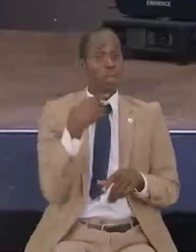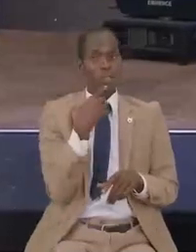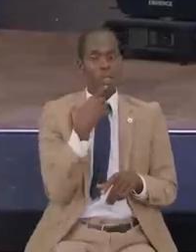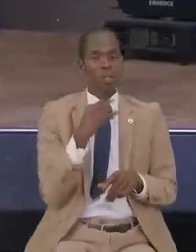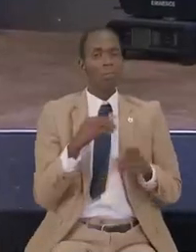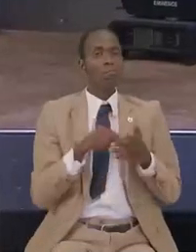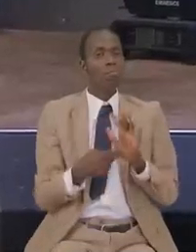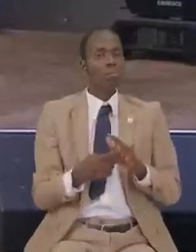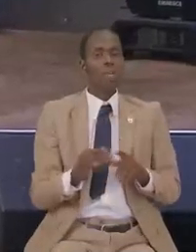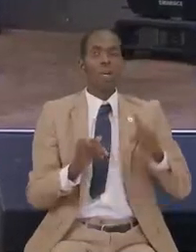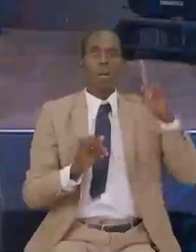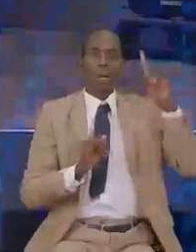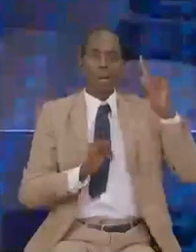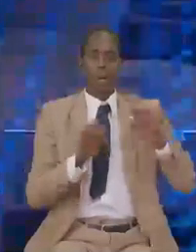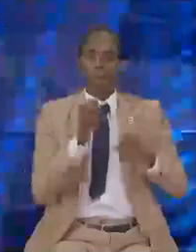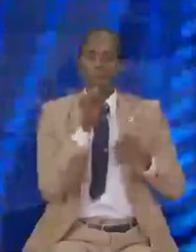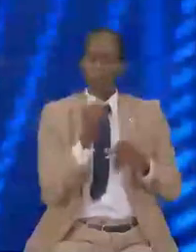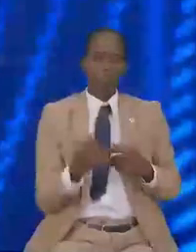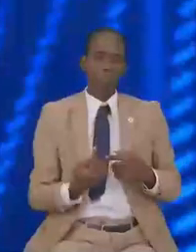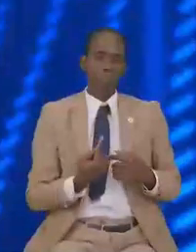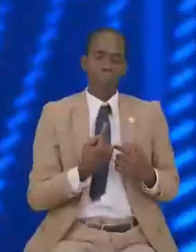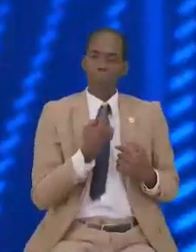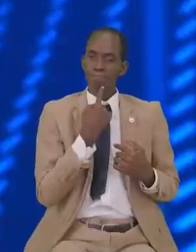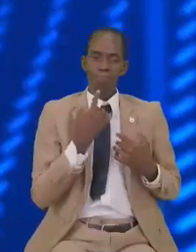déçu. Je vous écraserai.